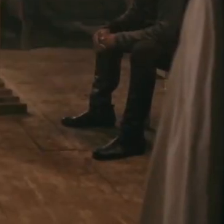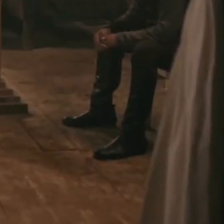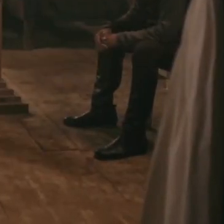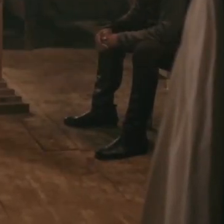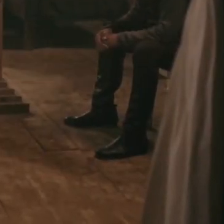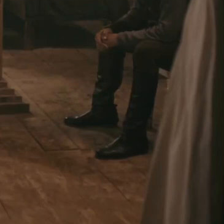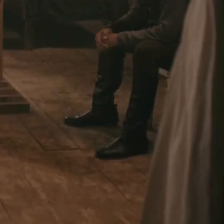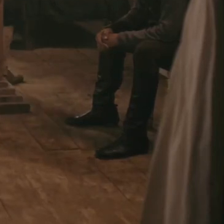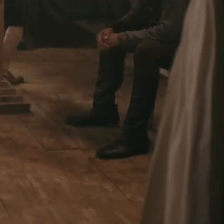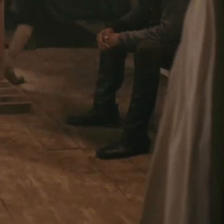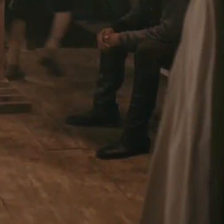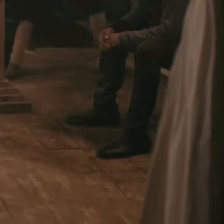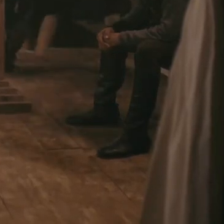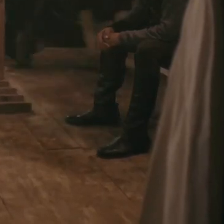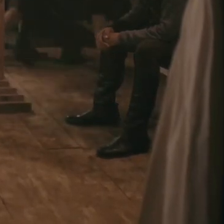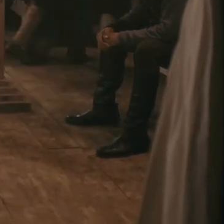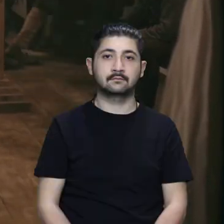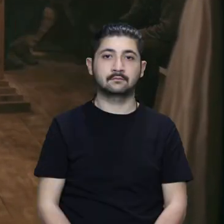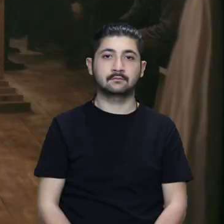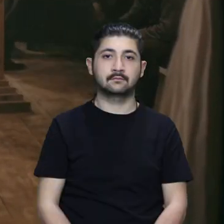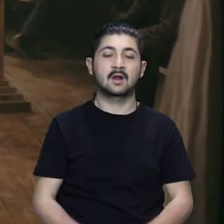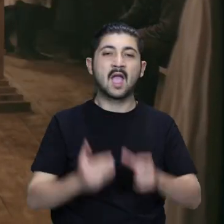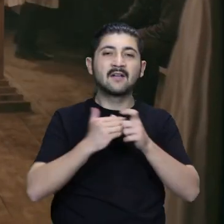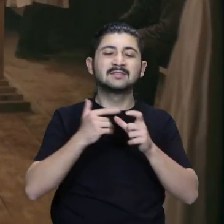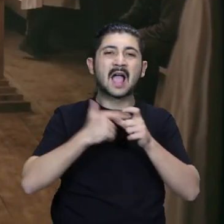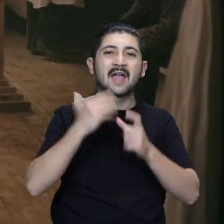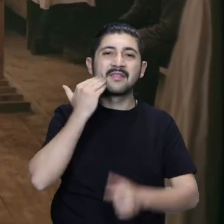Ala siratim